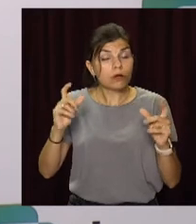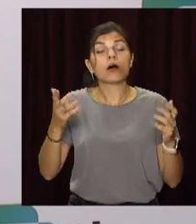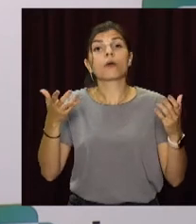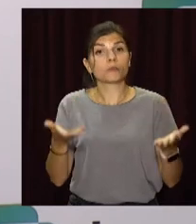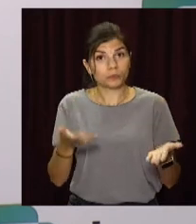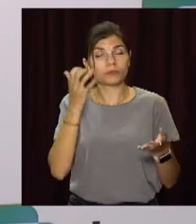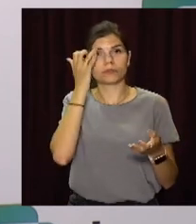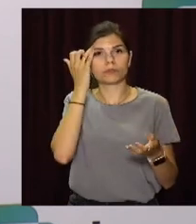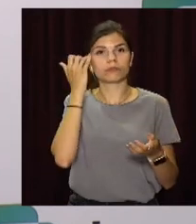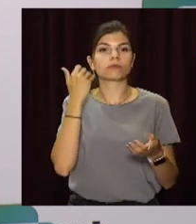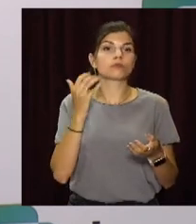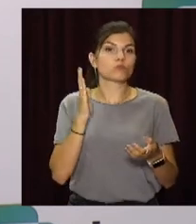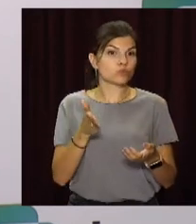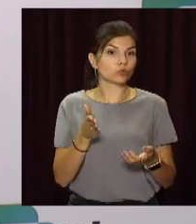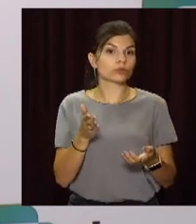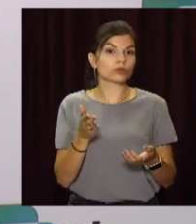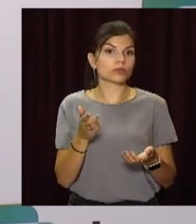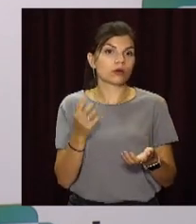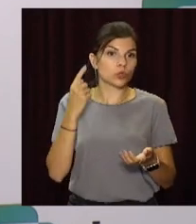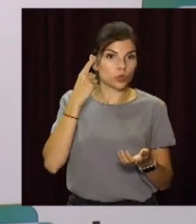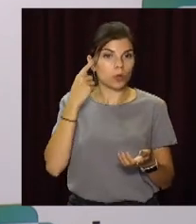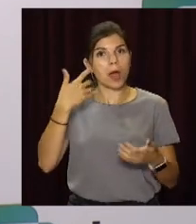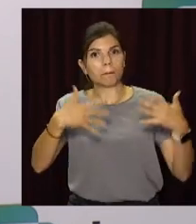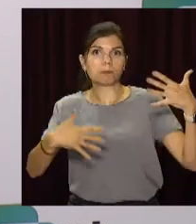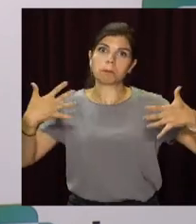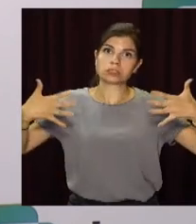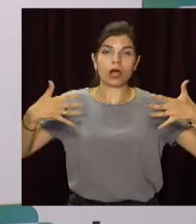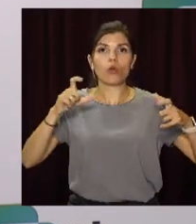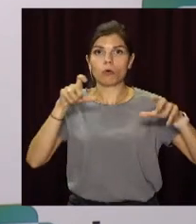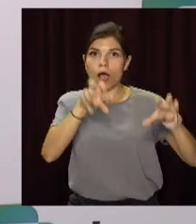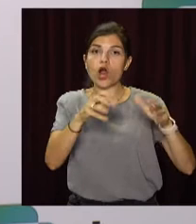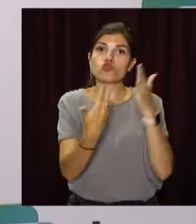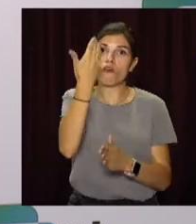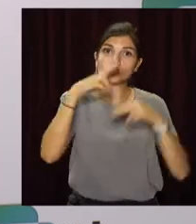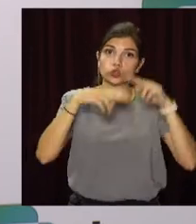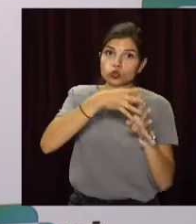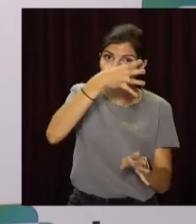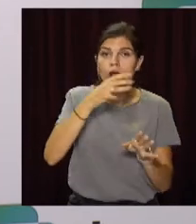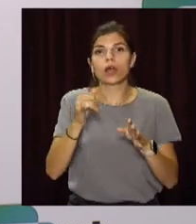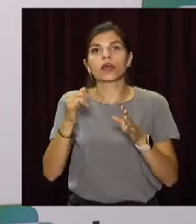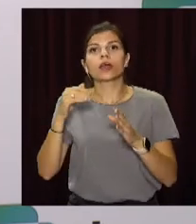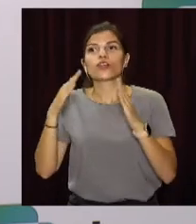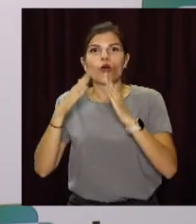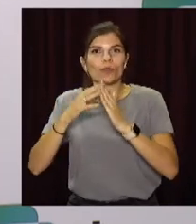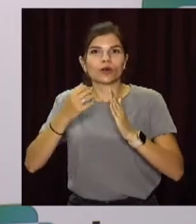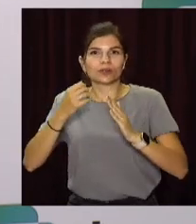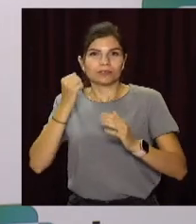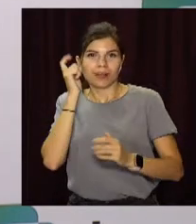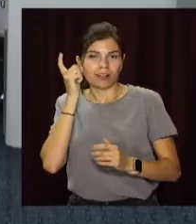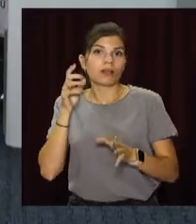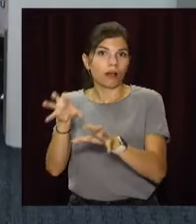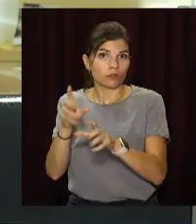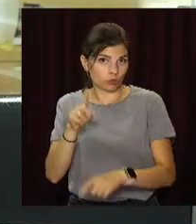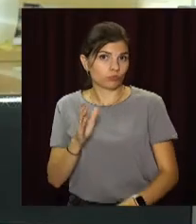соответственно, будет, скорее всего, 50 на 50, и таким образом будут производиться сделки.